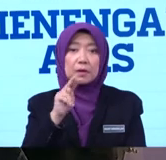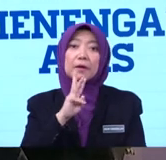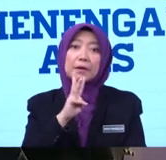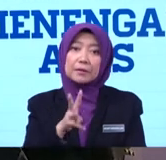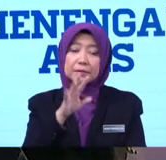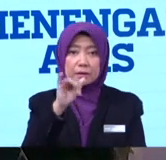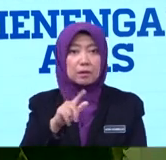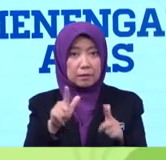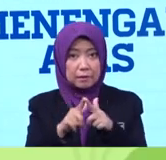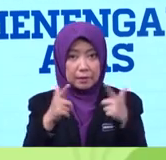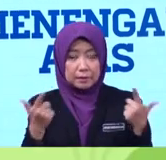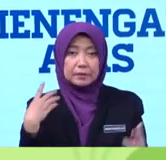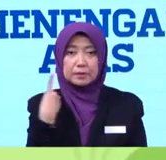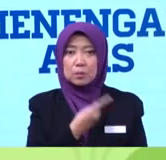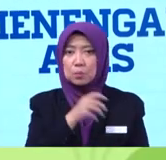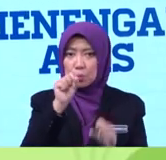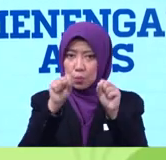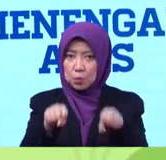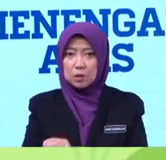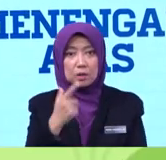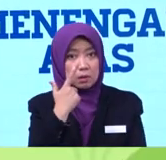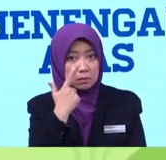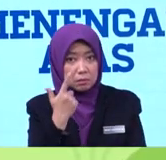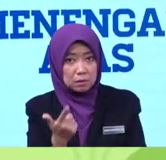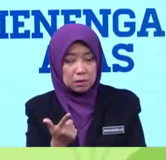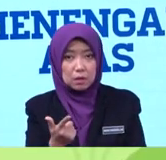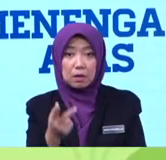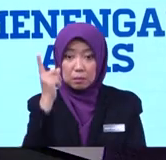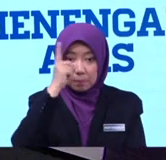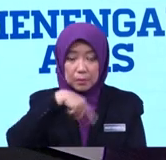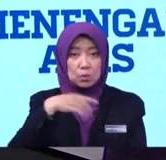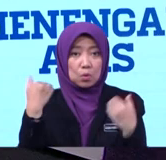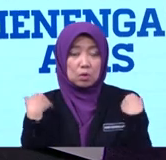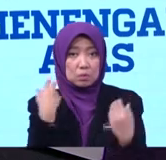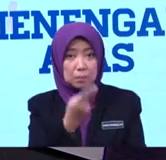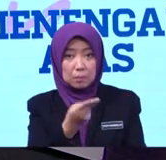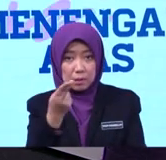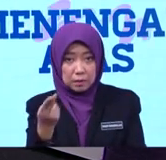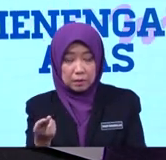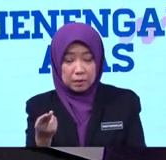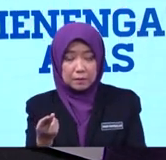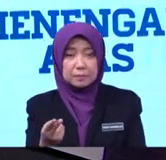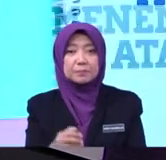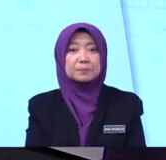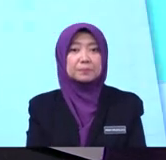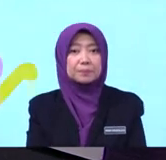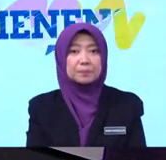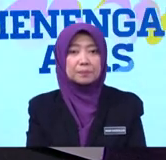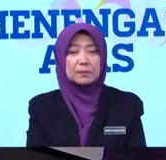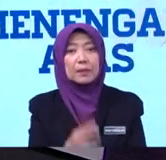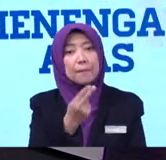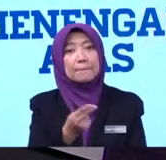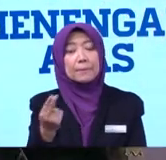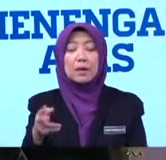air yang berlainan gigi kita boleh lihat dekat depan ini pun ada bahan ada radas yang disediakan jadi bahan yang